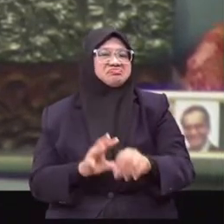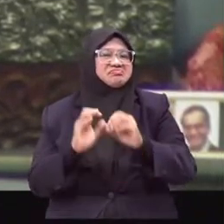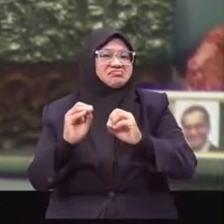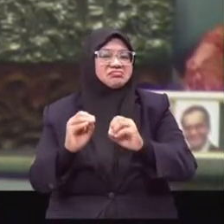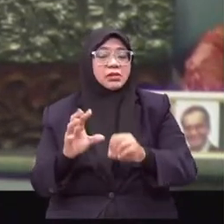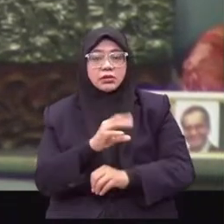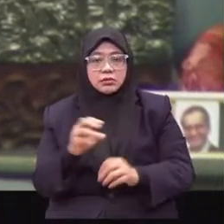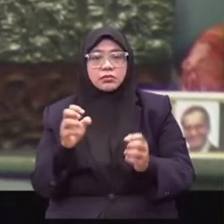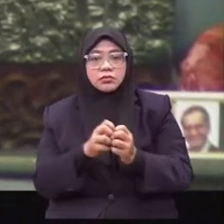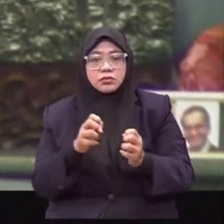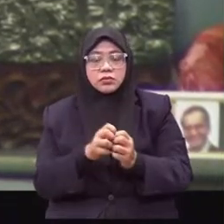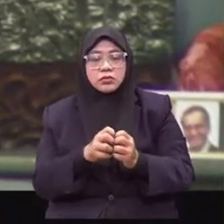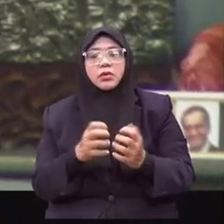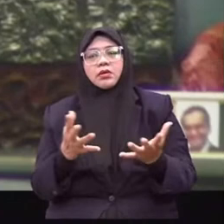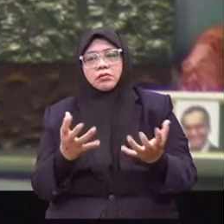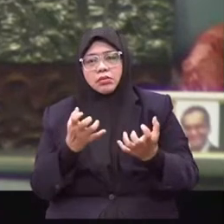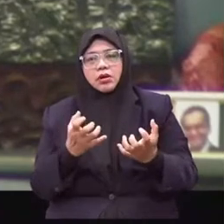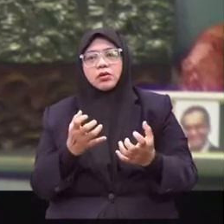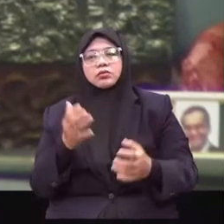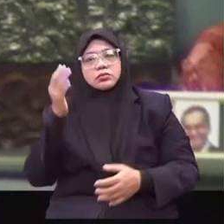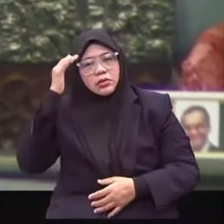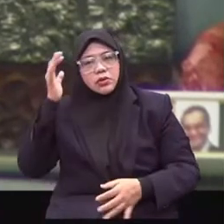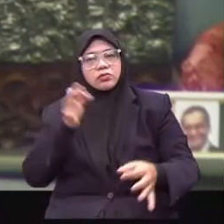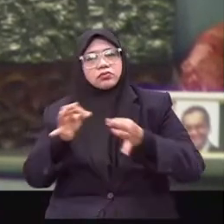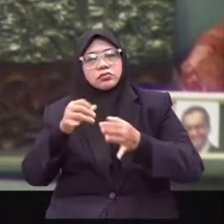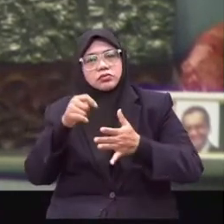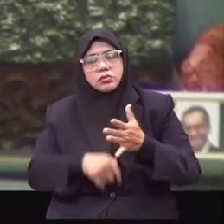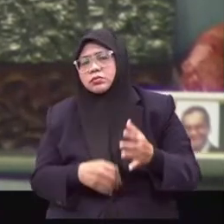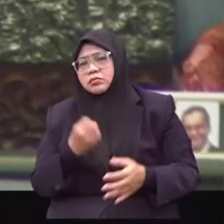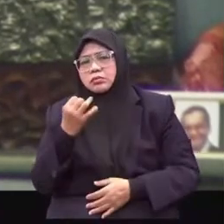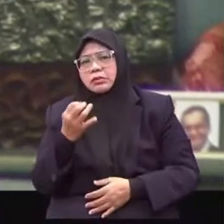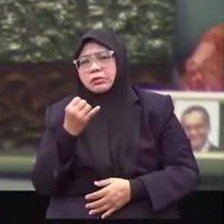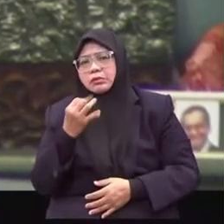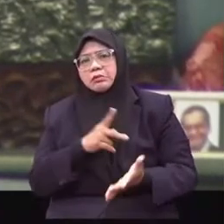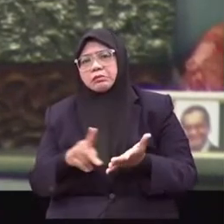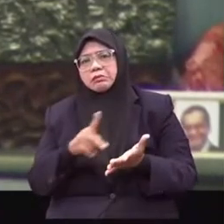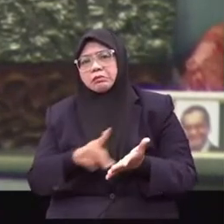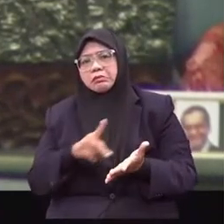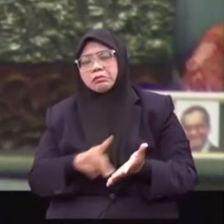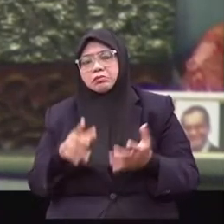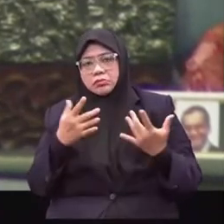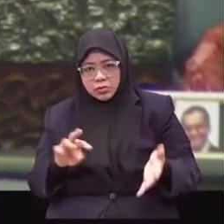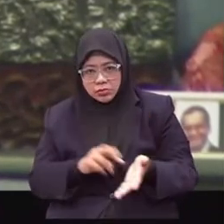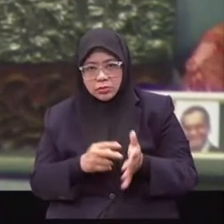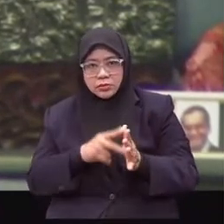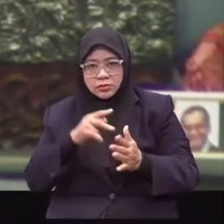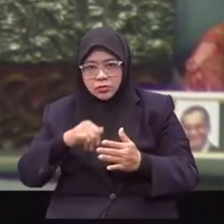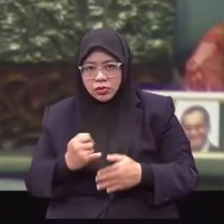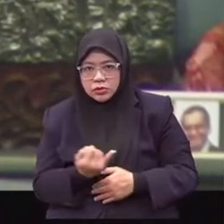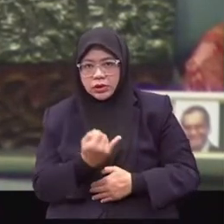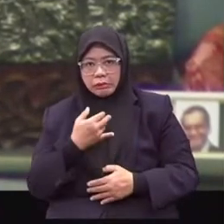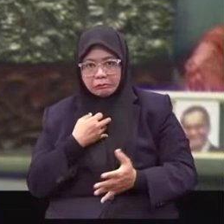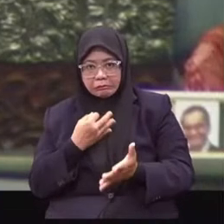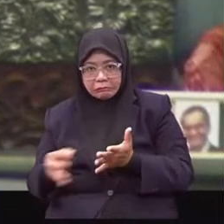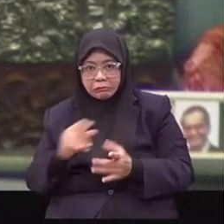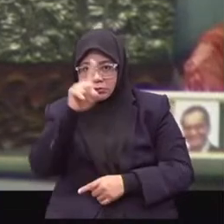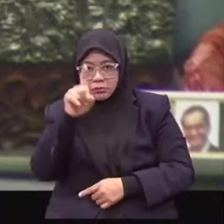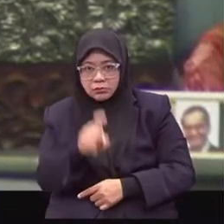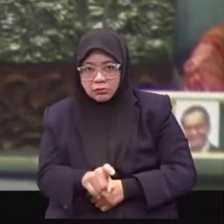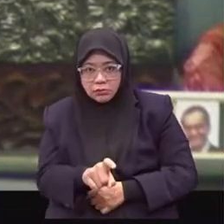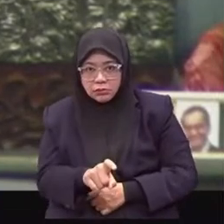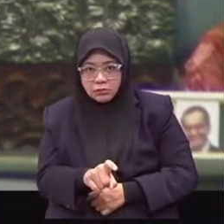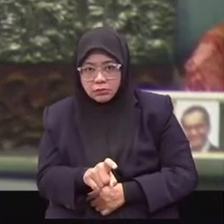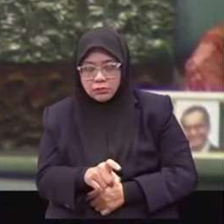Pucung ingin mendapatkan perincian project ini berapa telah pun dibelanjakan Adakah project ini telah pun gagal mencapai